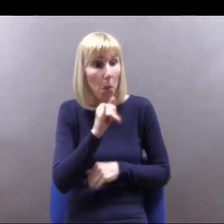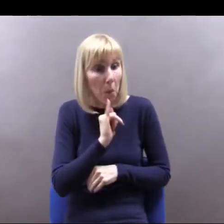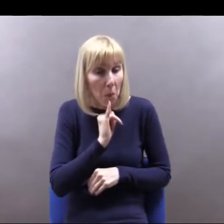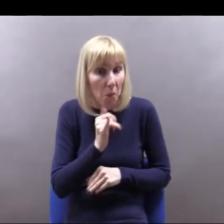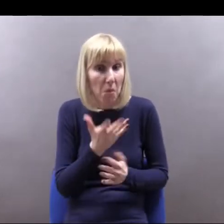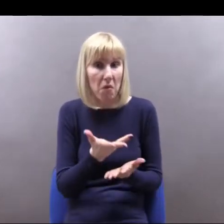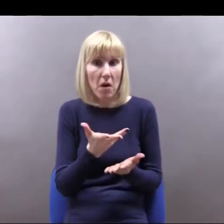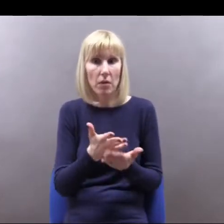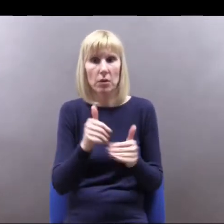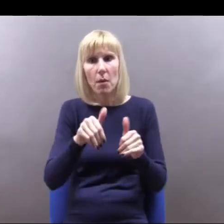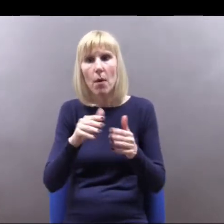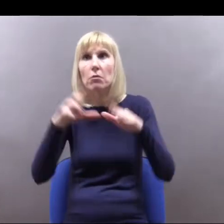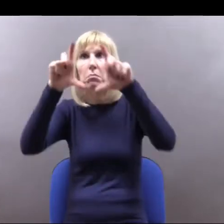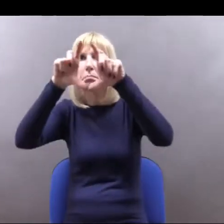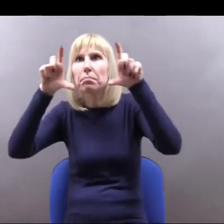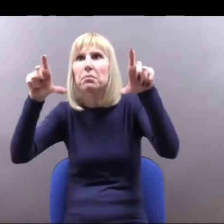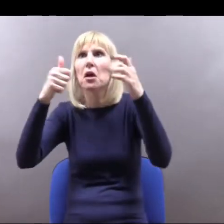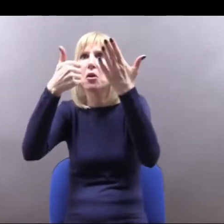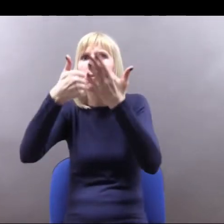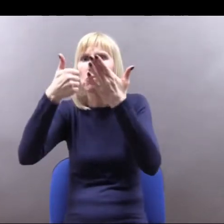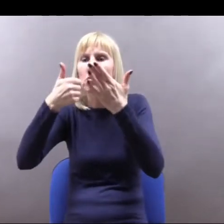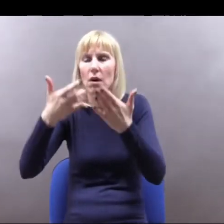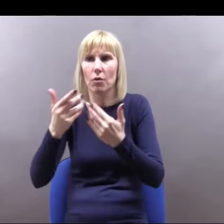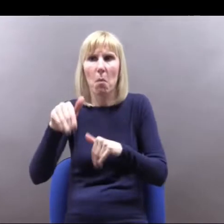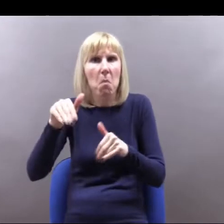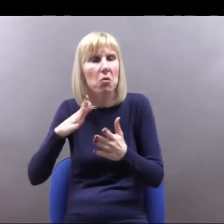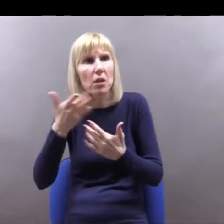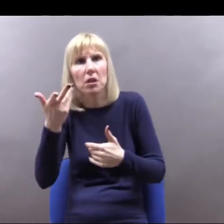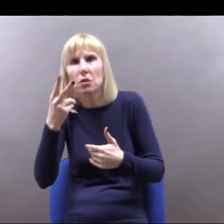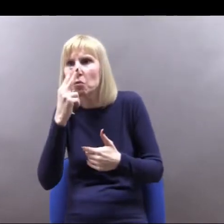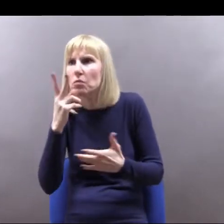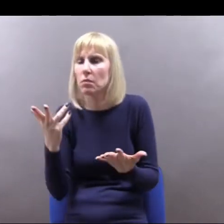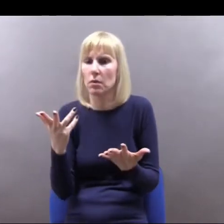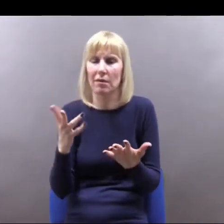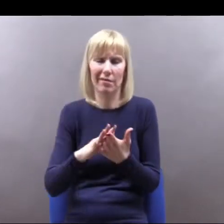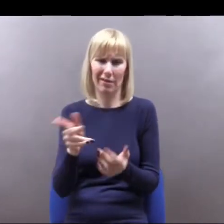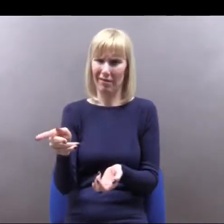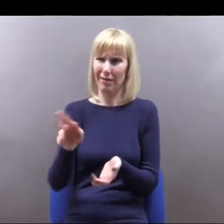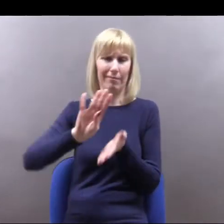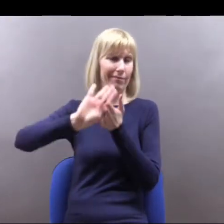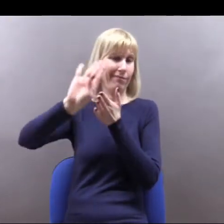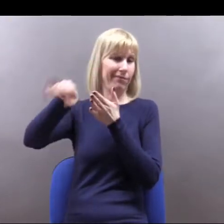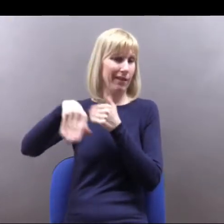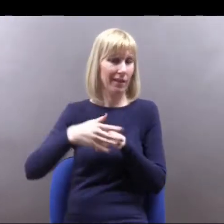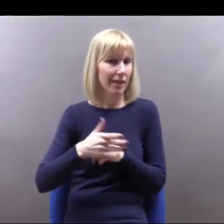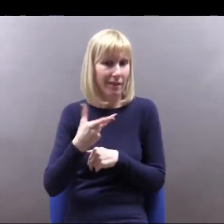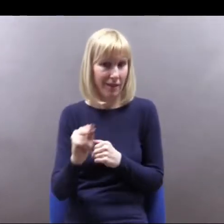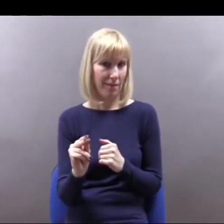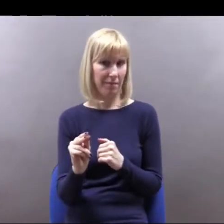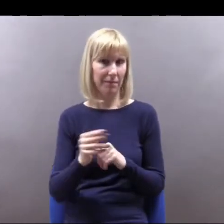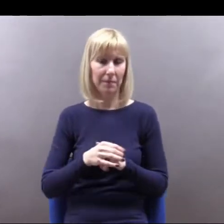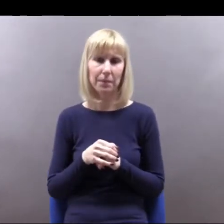wielu... W końcu dotarli do mnie. Tutaj ta platforma o tyle jest